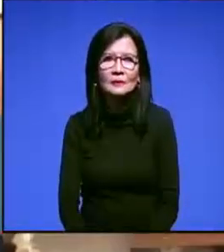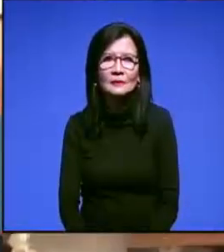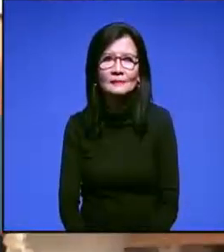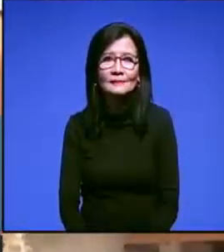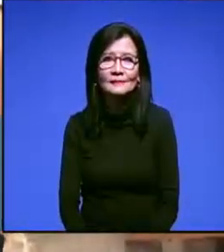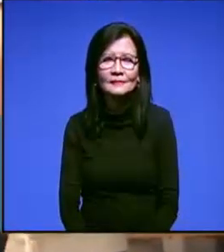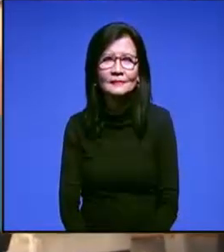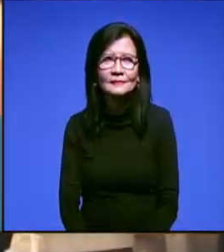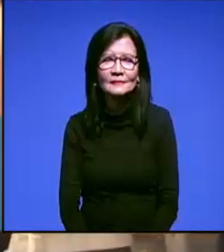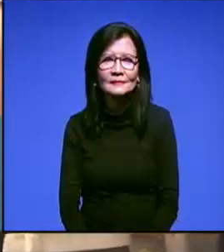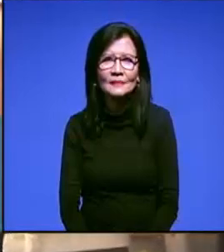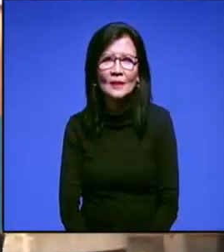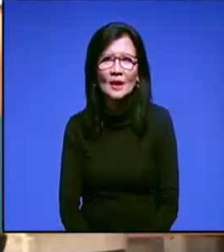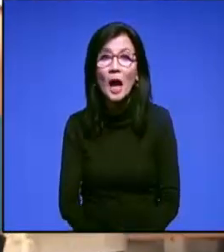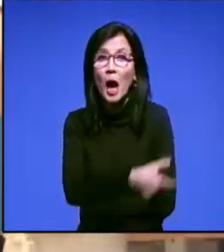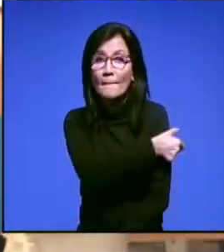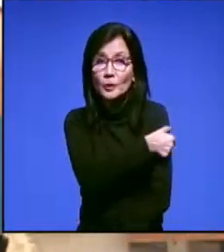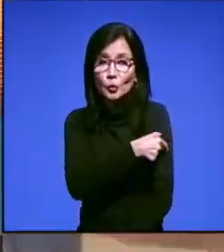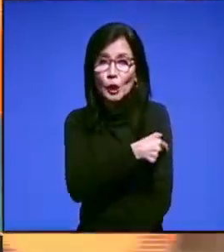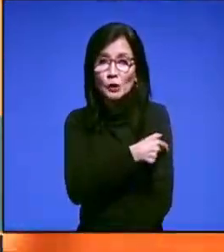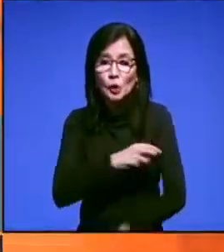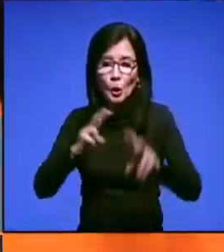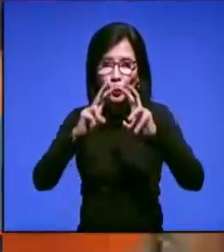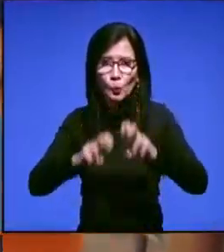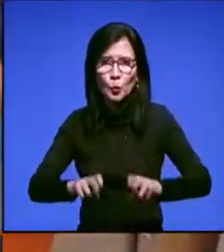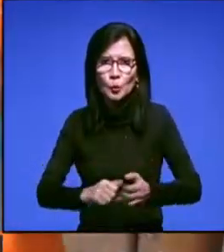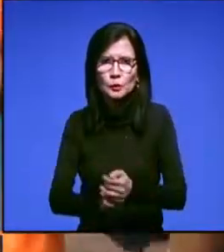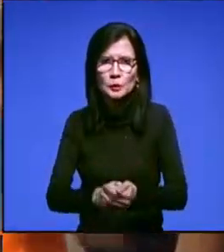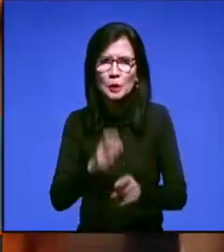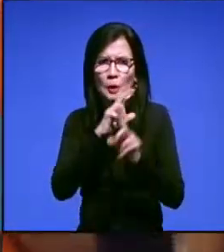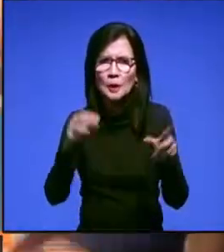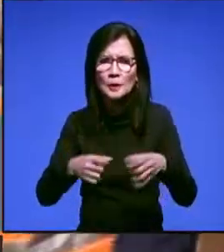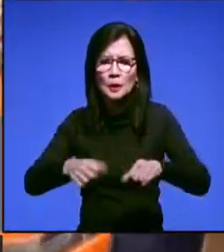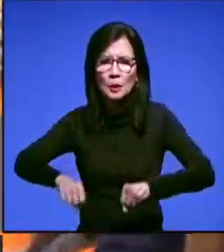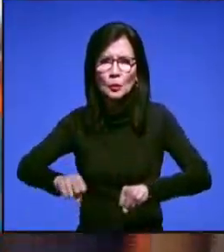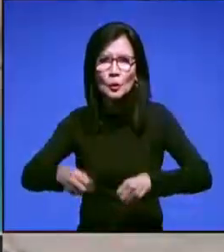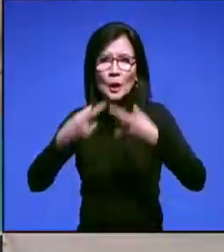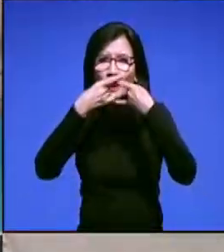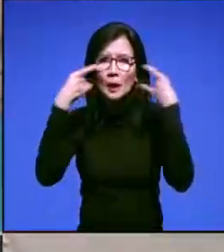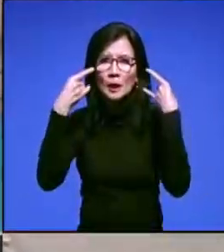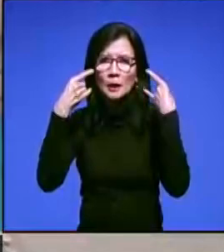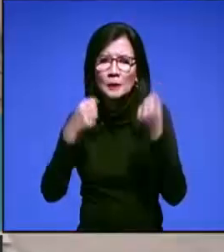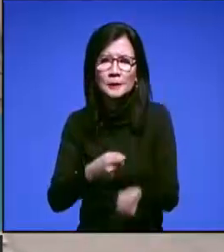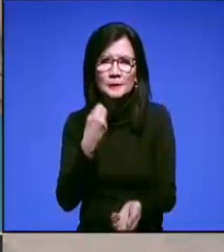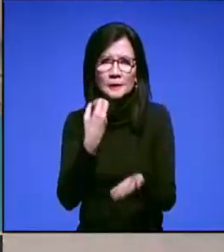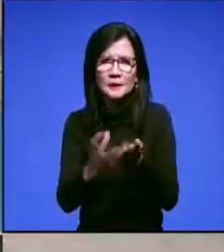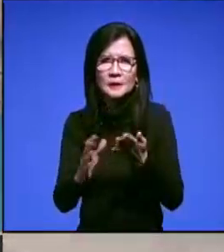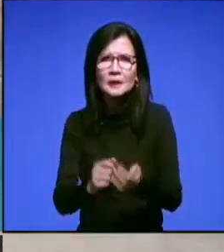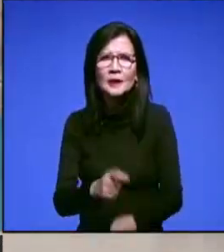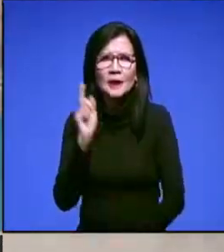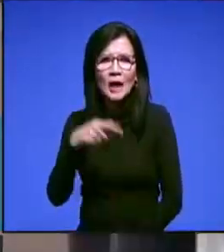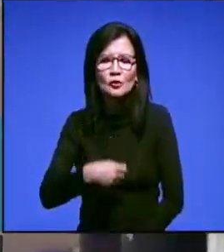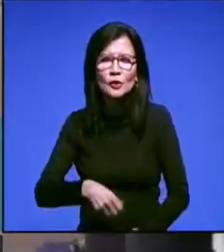Selain menindak pemilik warung makan, petugas juga merazia pengendara yang tidak menggunakan masker. Pelanggar dikenai sanksi membersihkan